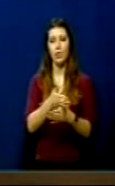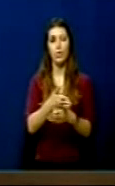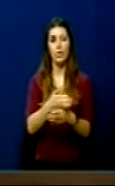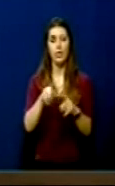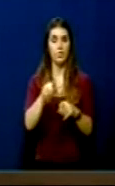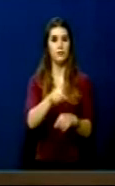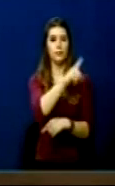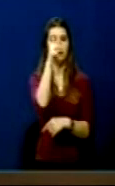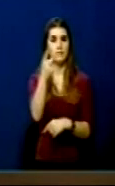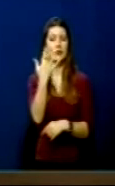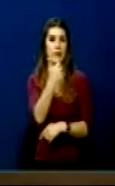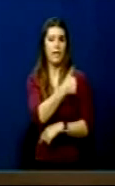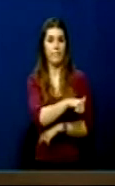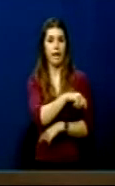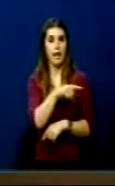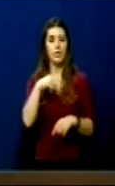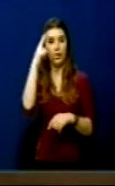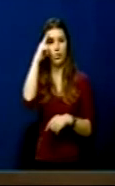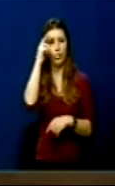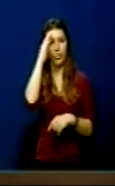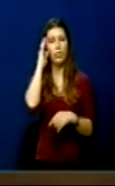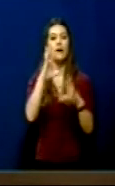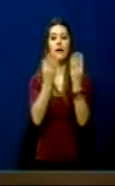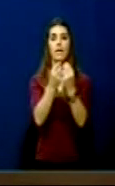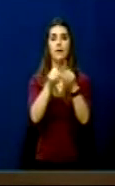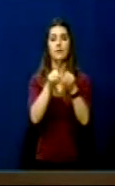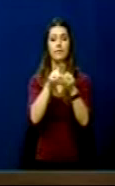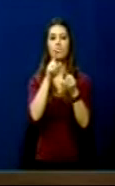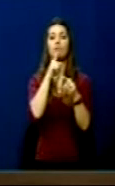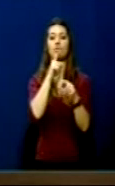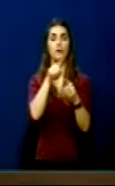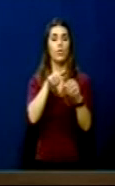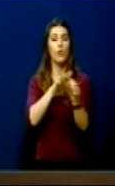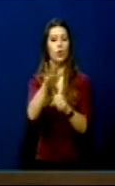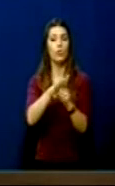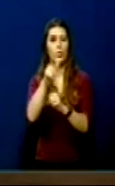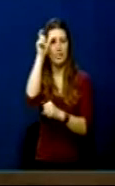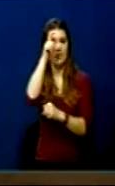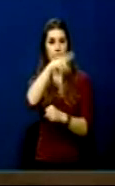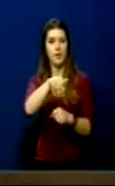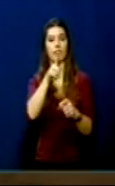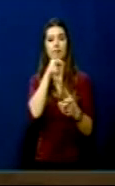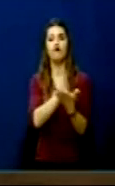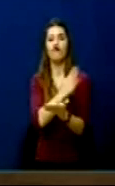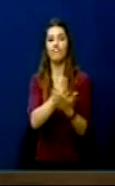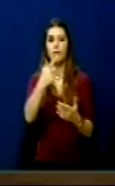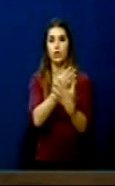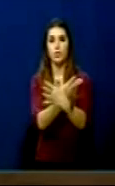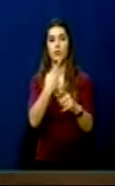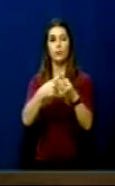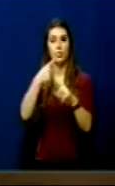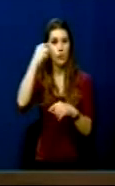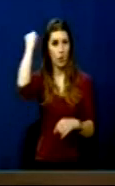përgjatë gjithë këtyre viteve, kur ne u njohëm dhe larguam barrierat që regjimet na kishin vënë në mes për të na ndarë, e kultivuam këtë